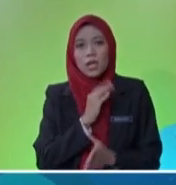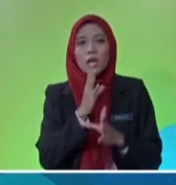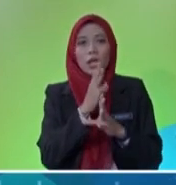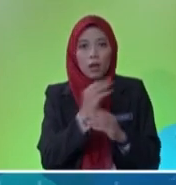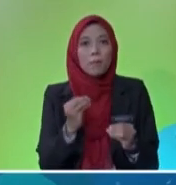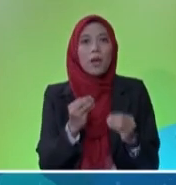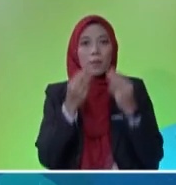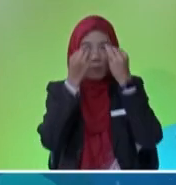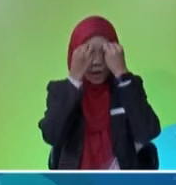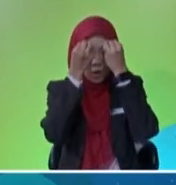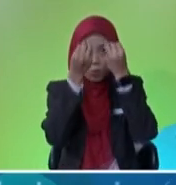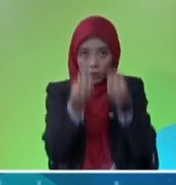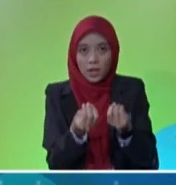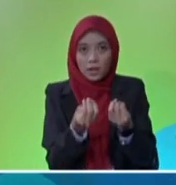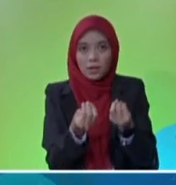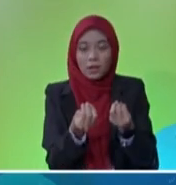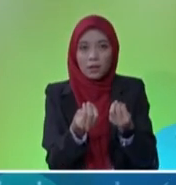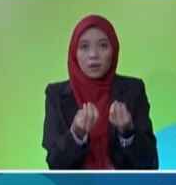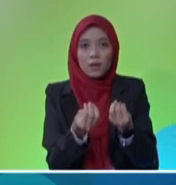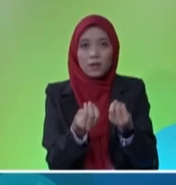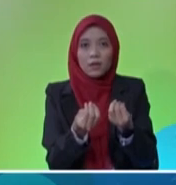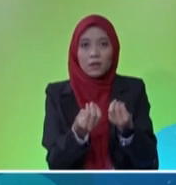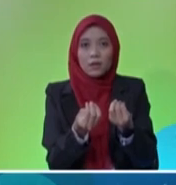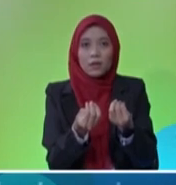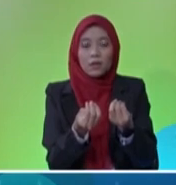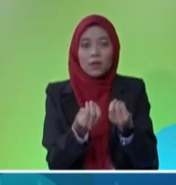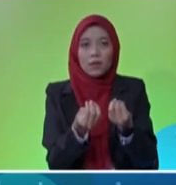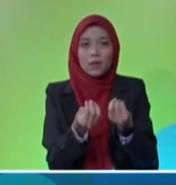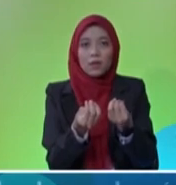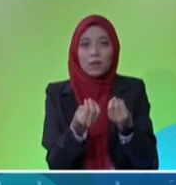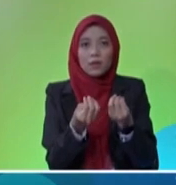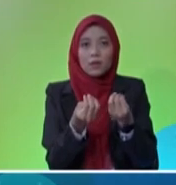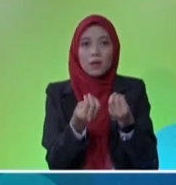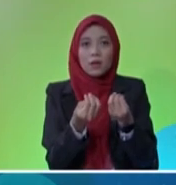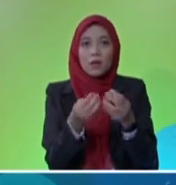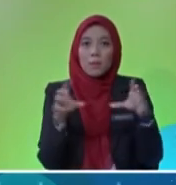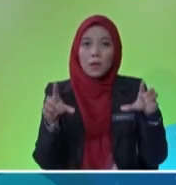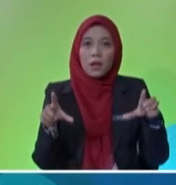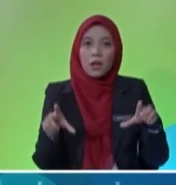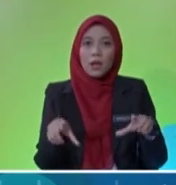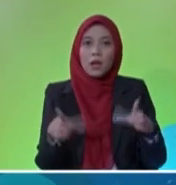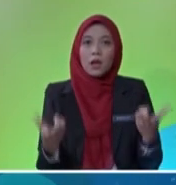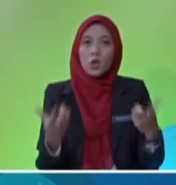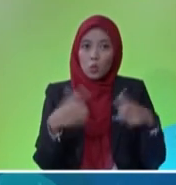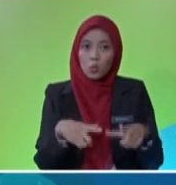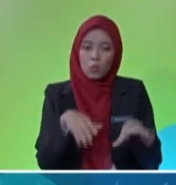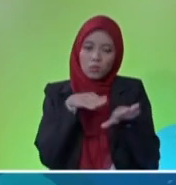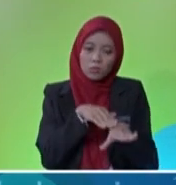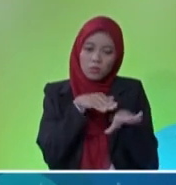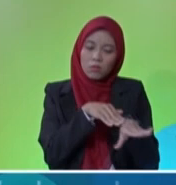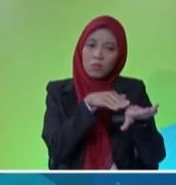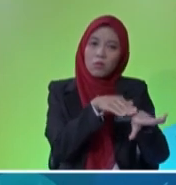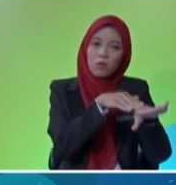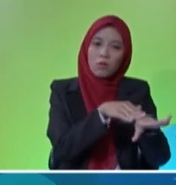yang melibatkan Hai melibatkan khusus athens melibatkan kecelakaan jalan raya